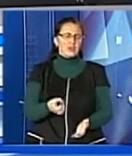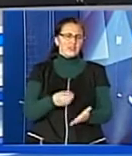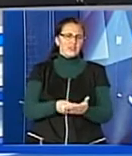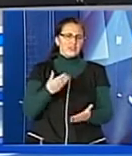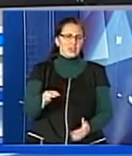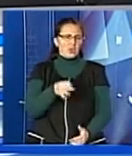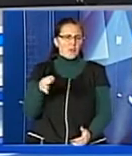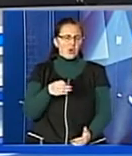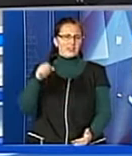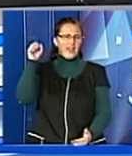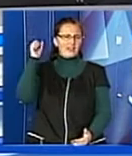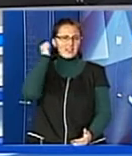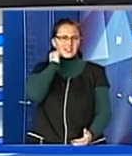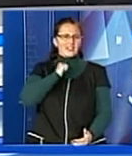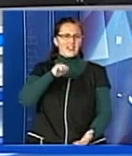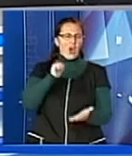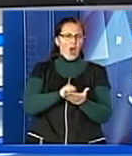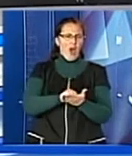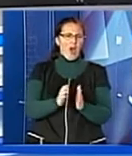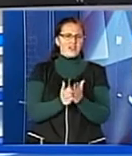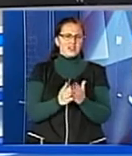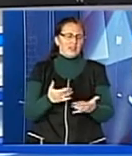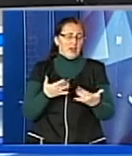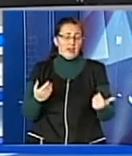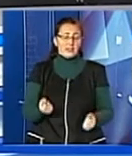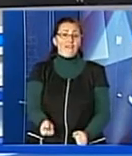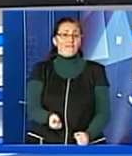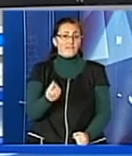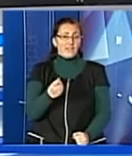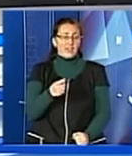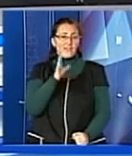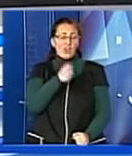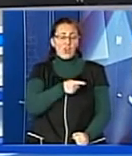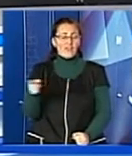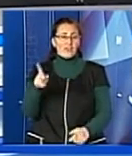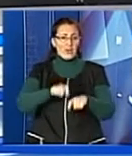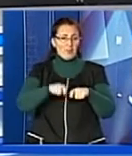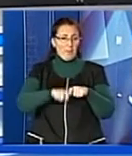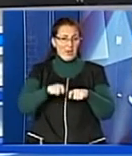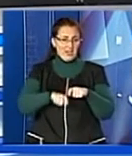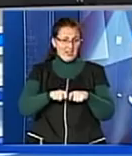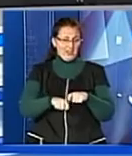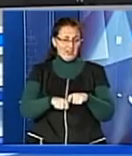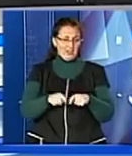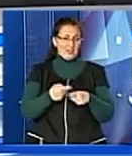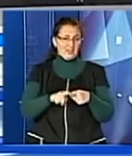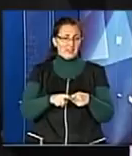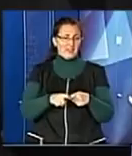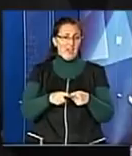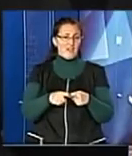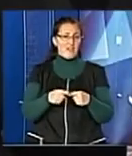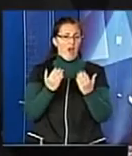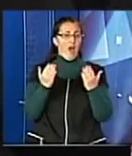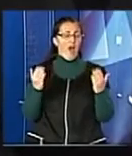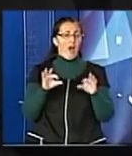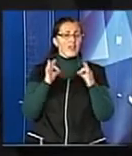меблі. Нестачу експонатів виявили під час проведення інвентаризації музейних комплексів, які є частиною галереї. Очільник галереї